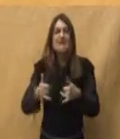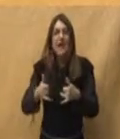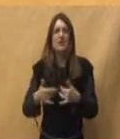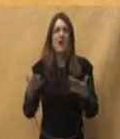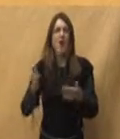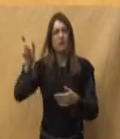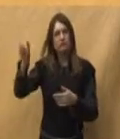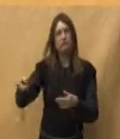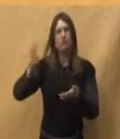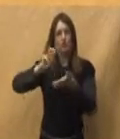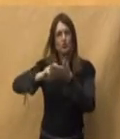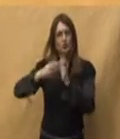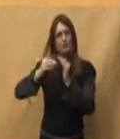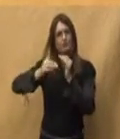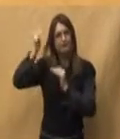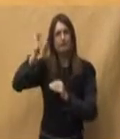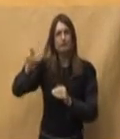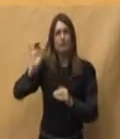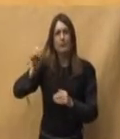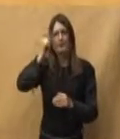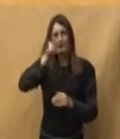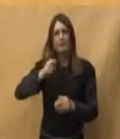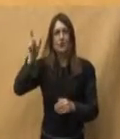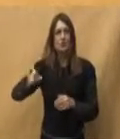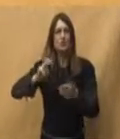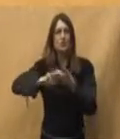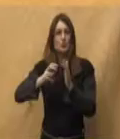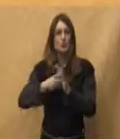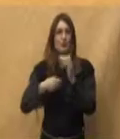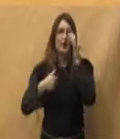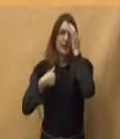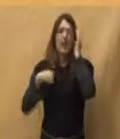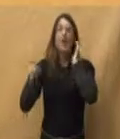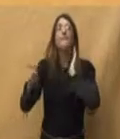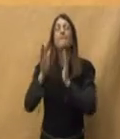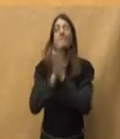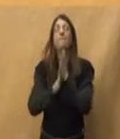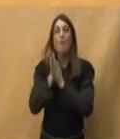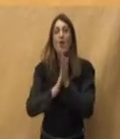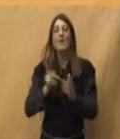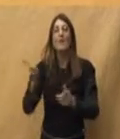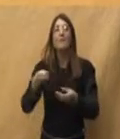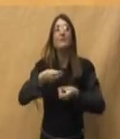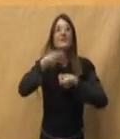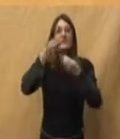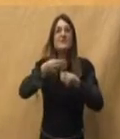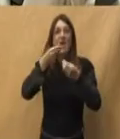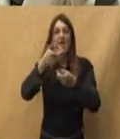jednog stručnjaka iznimno cijenjenog kod nas, ja bih vas molila da našim gledateljima